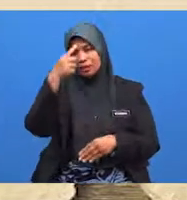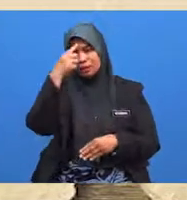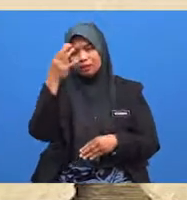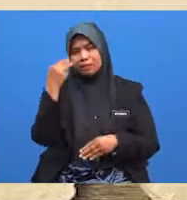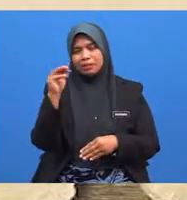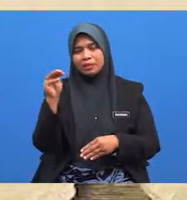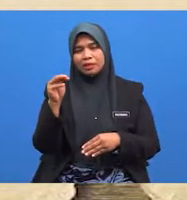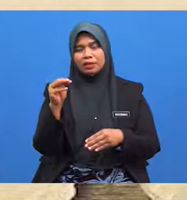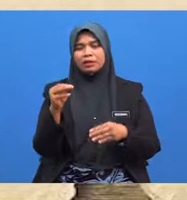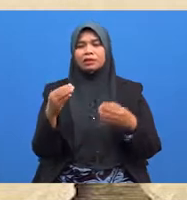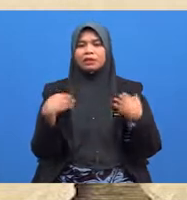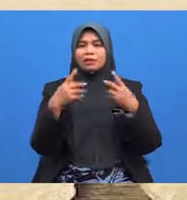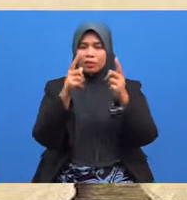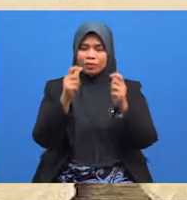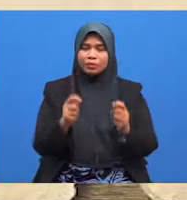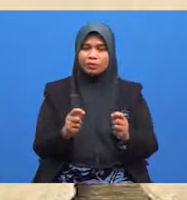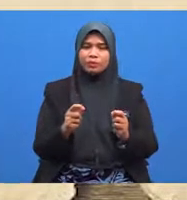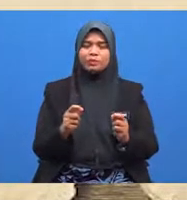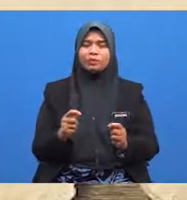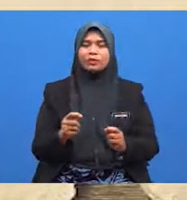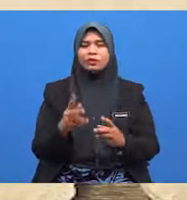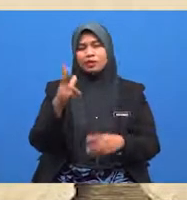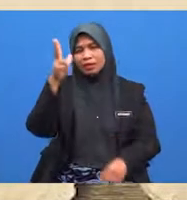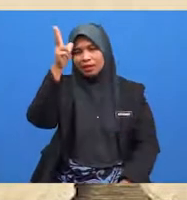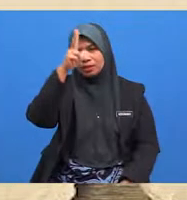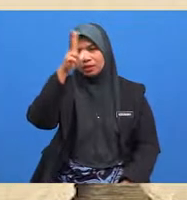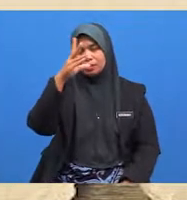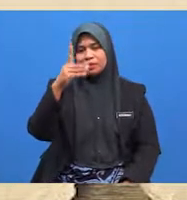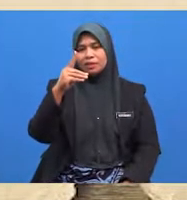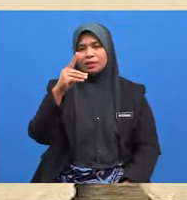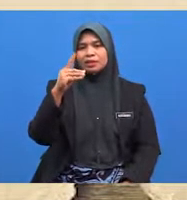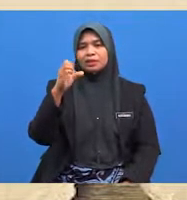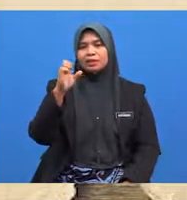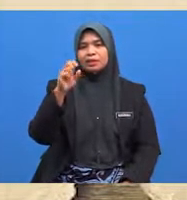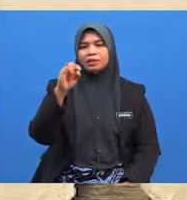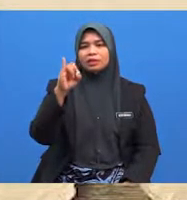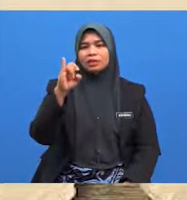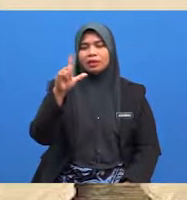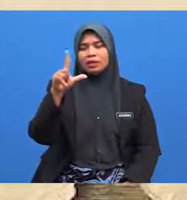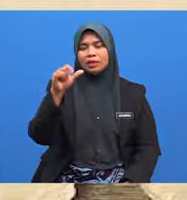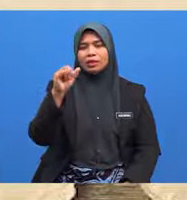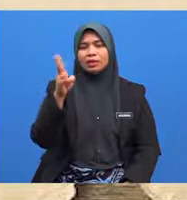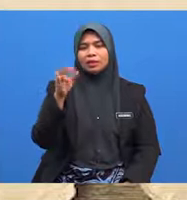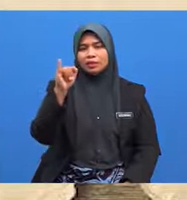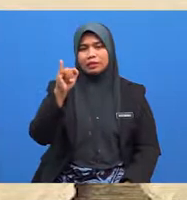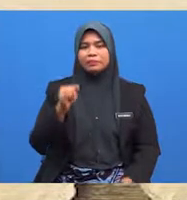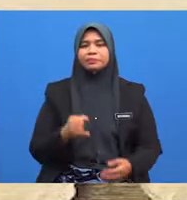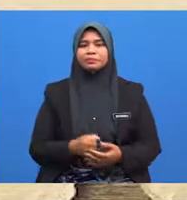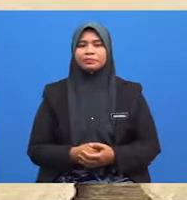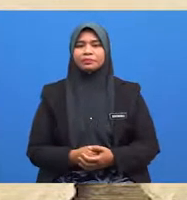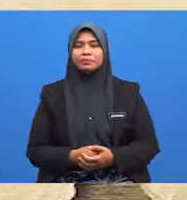kemudiannya menubuhkan kerajaan Delhi akhir abad ke-13 dan kerajaan Mughal